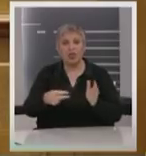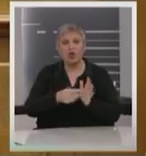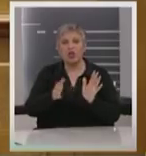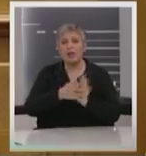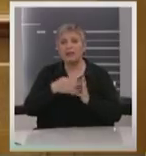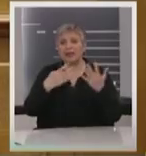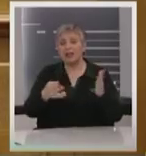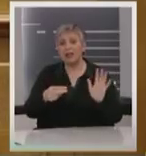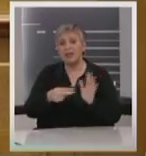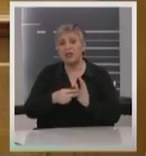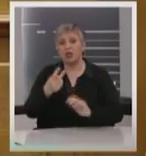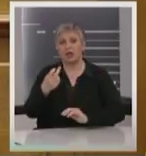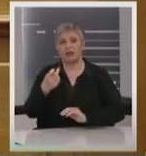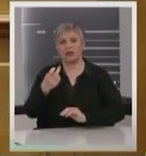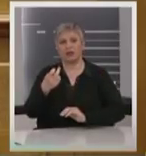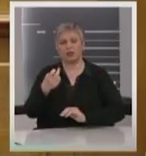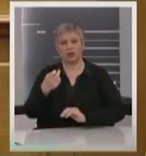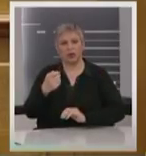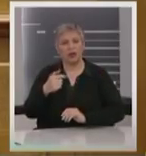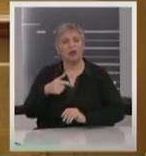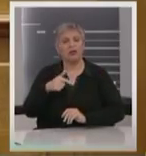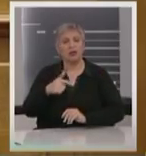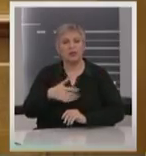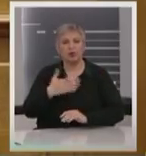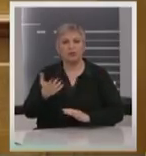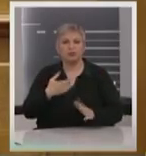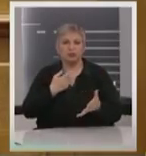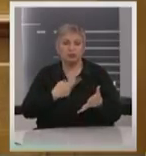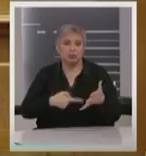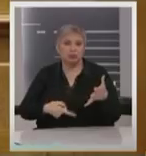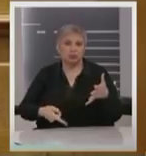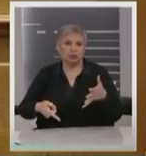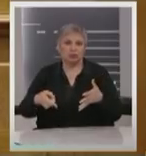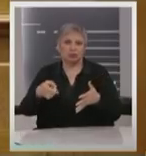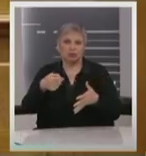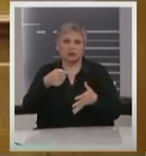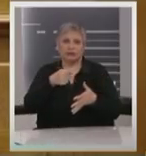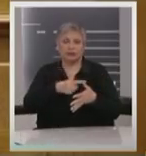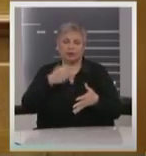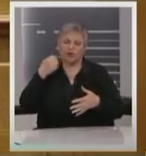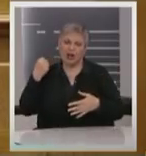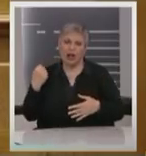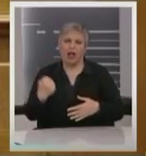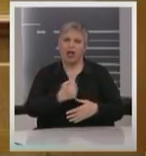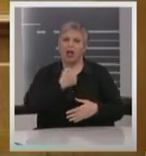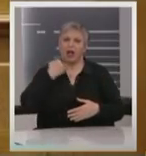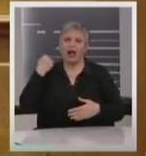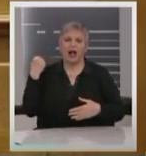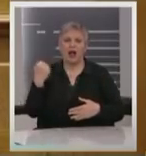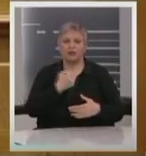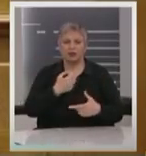2020 και έχουν ήδη τεθεί υπερβολικά αυστηροί δημοσιονομικοί